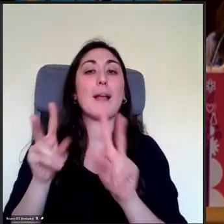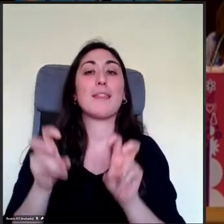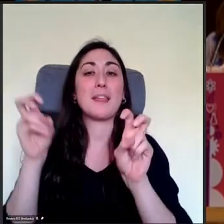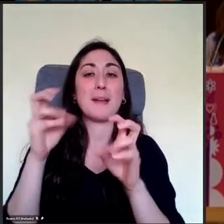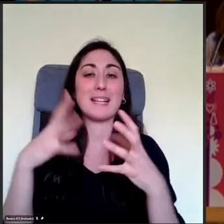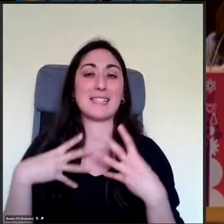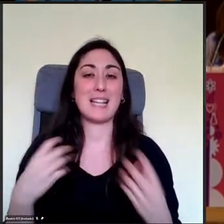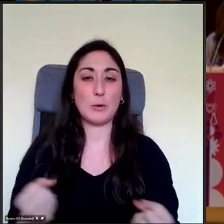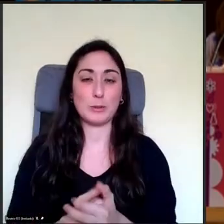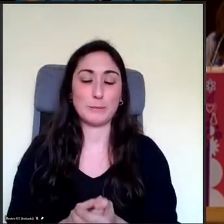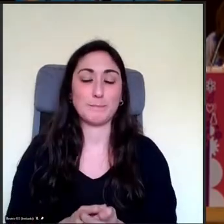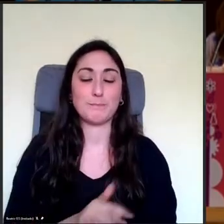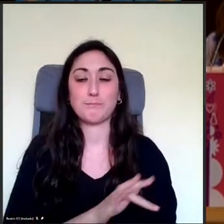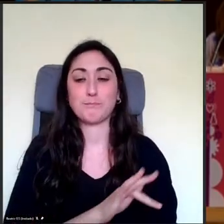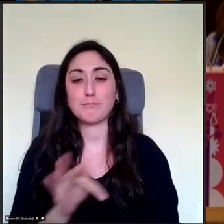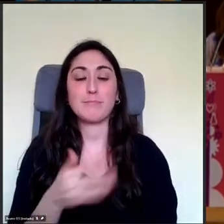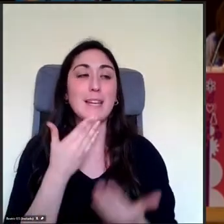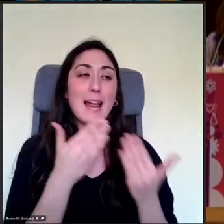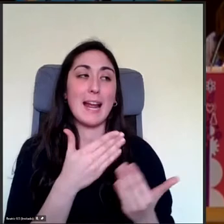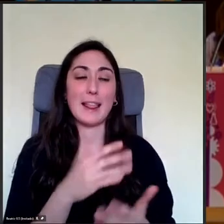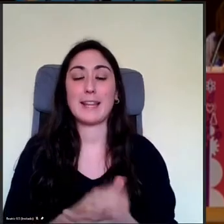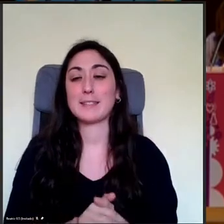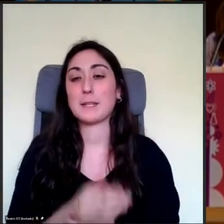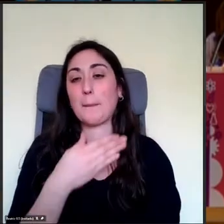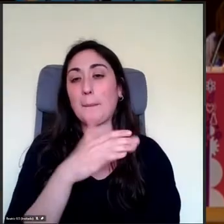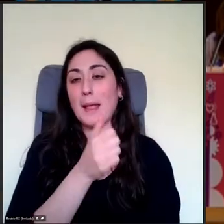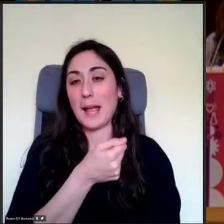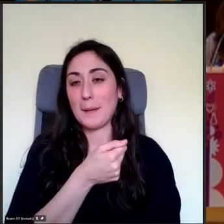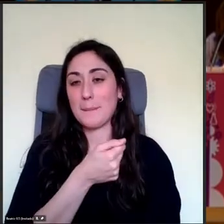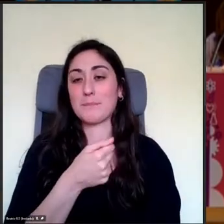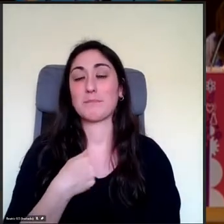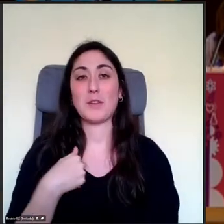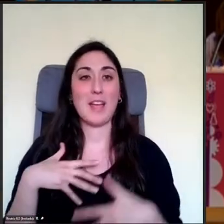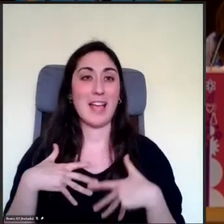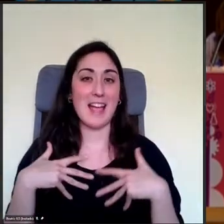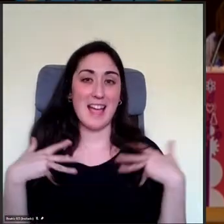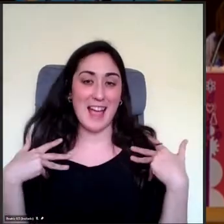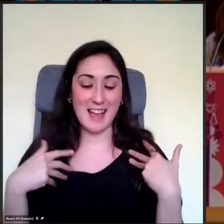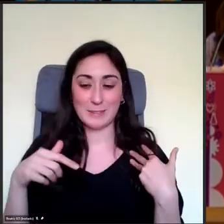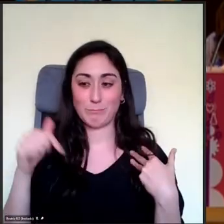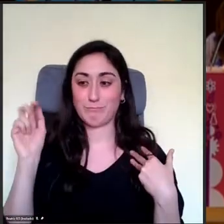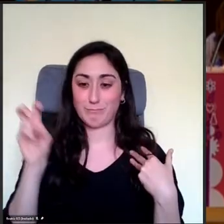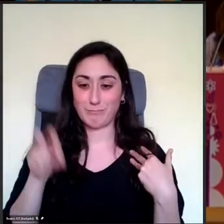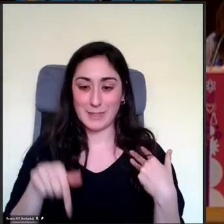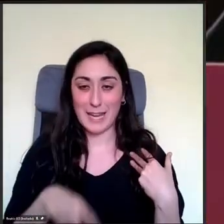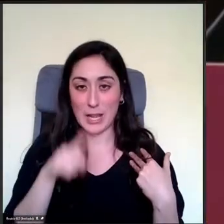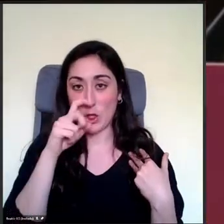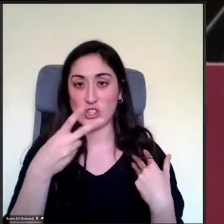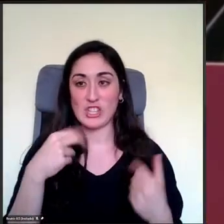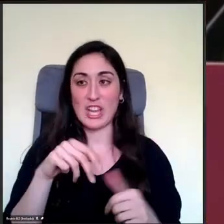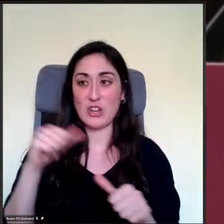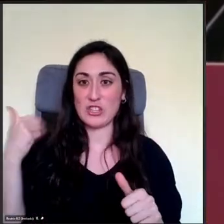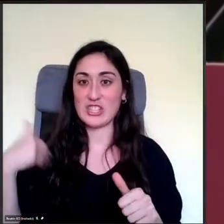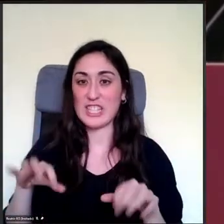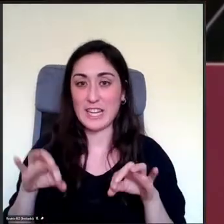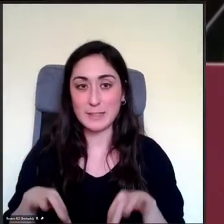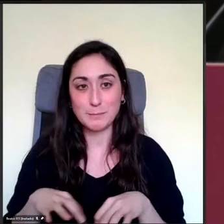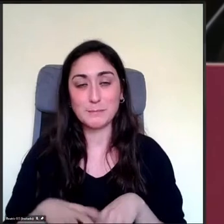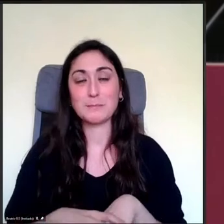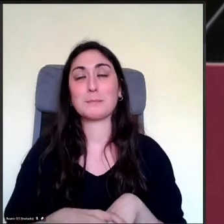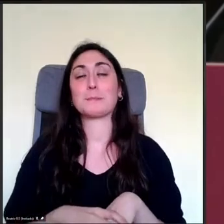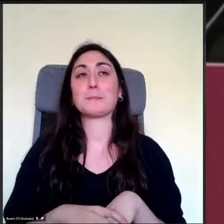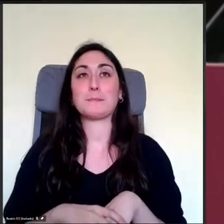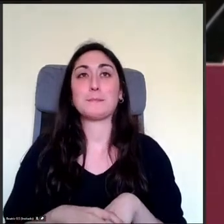un goig estar aquí després de 2 anys presentant unes conclusions i ja ens dona la idea de